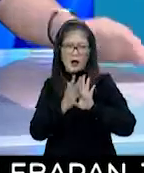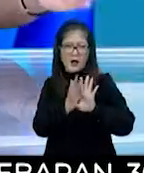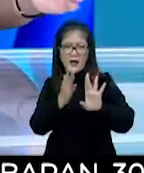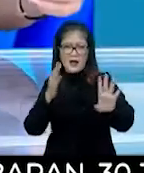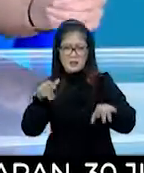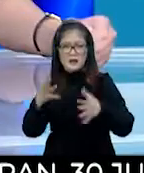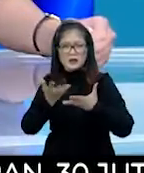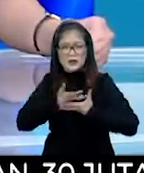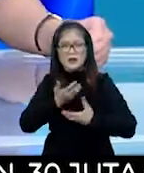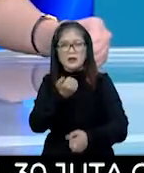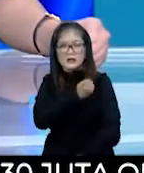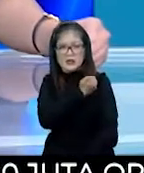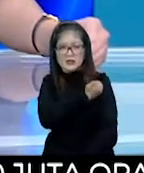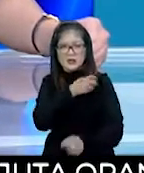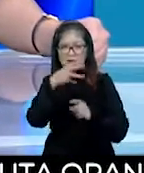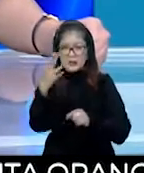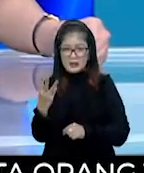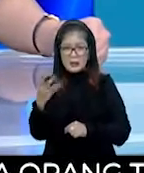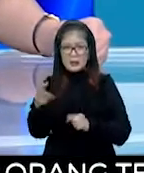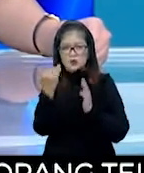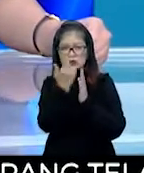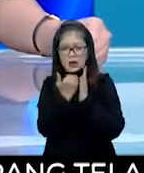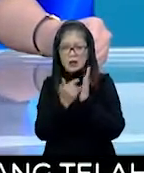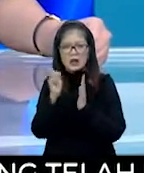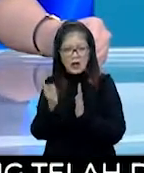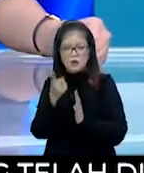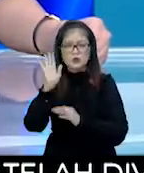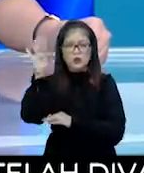mendapatkan vaksinasi booster sebagai syarat perjalanan mudik.